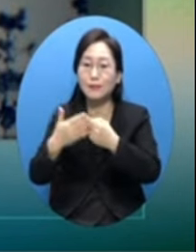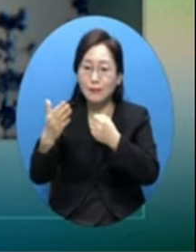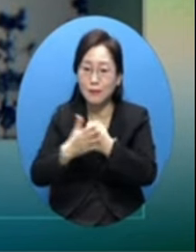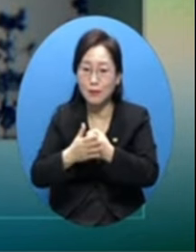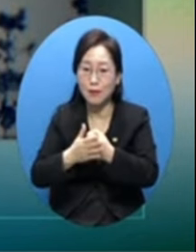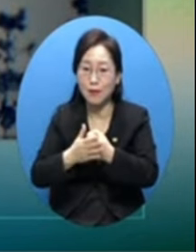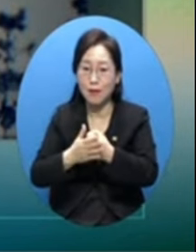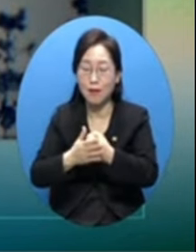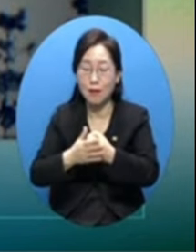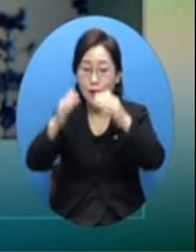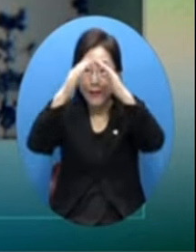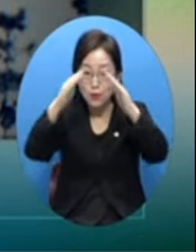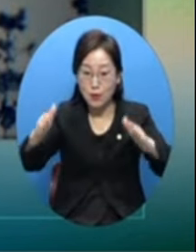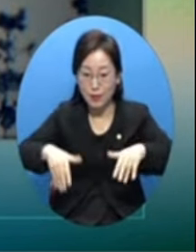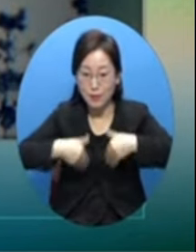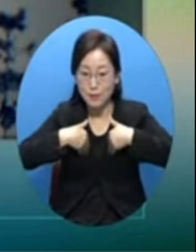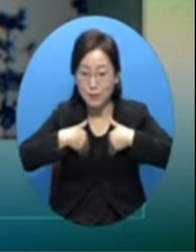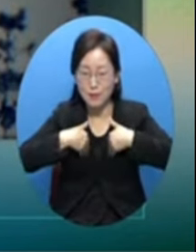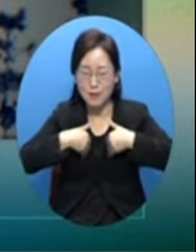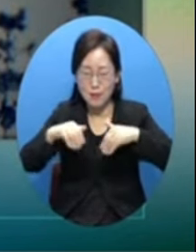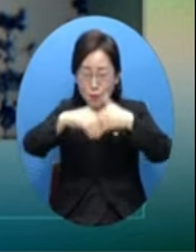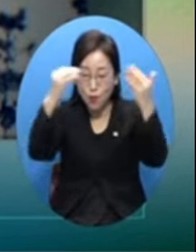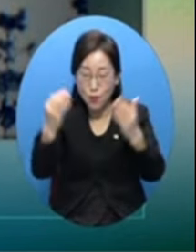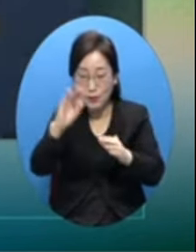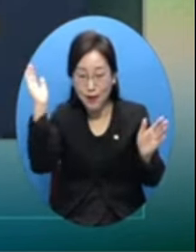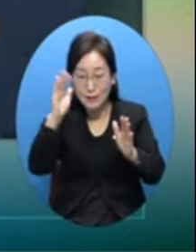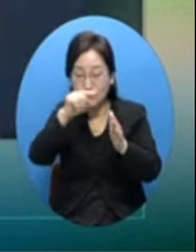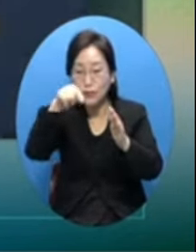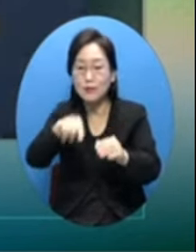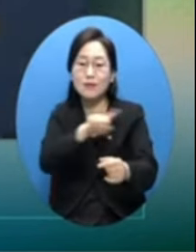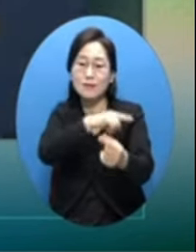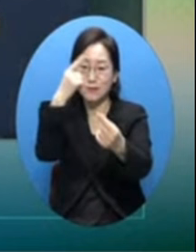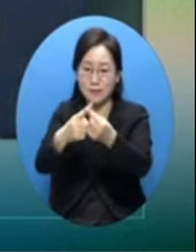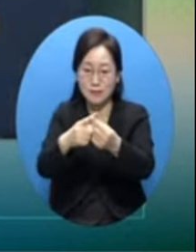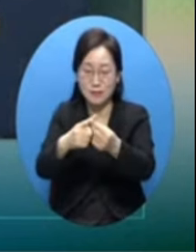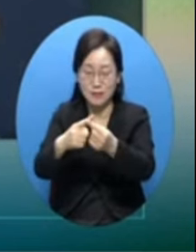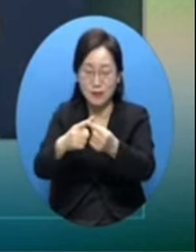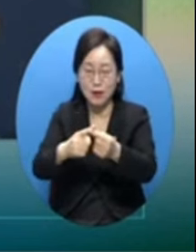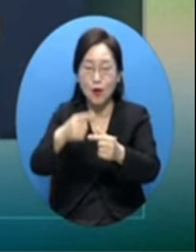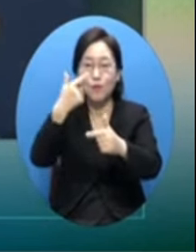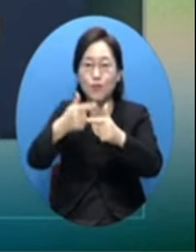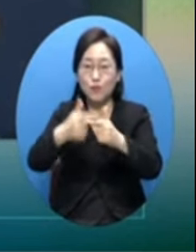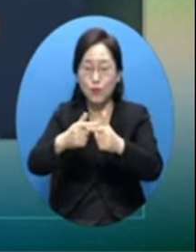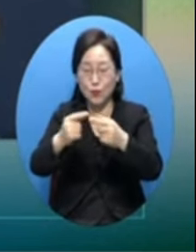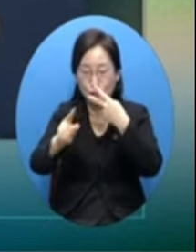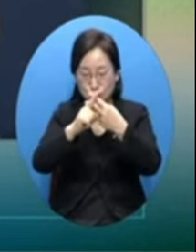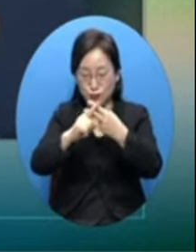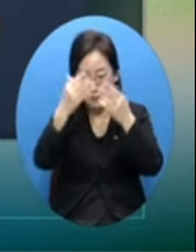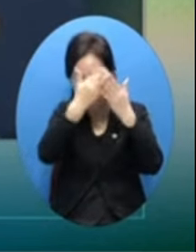전라남도 전체에서 1등을 해 가지고 목표 중학교 장학생으로 가게 됩니다